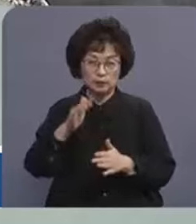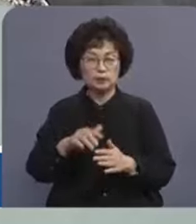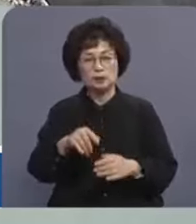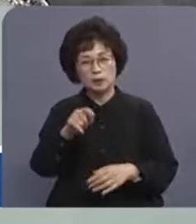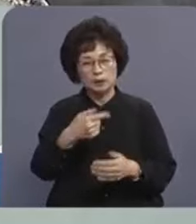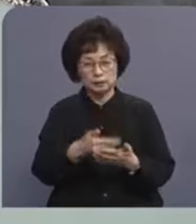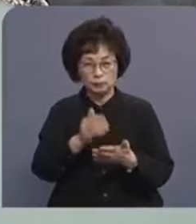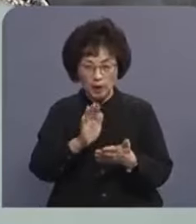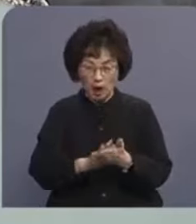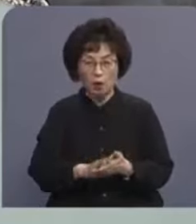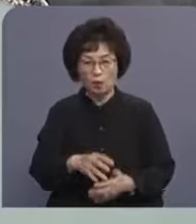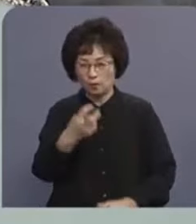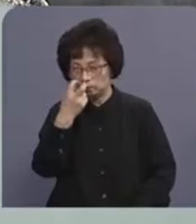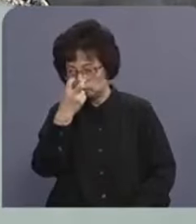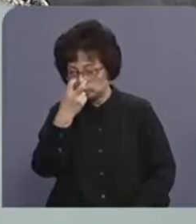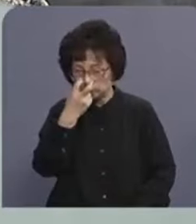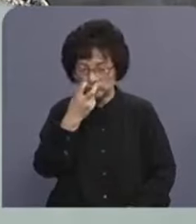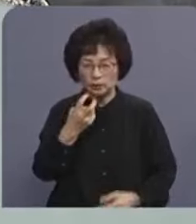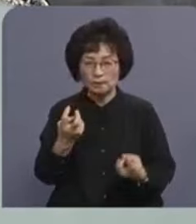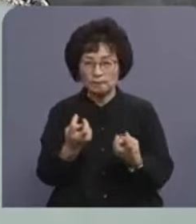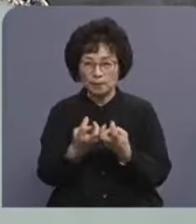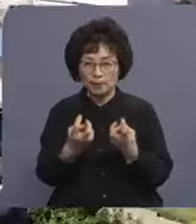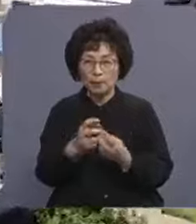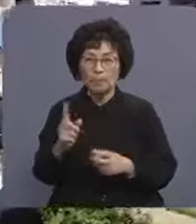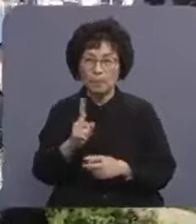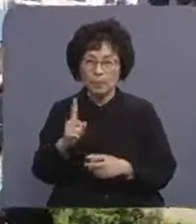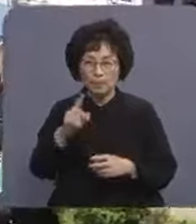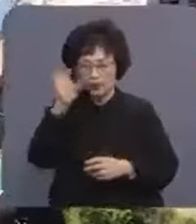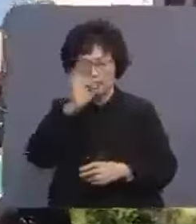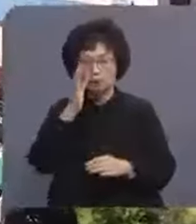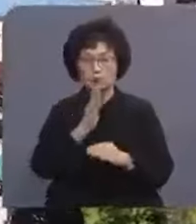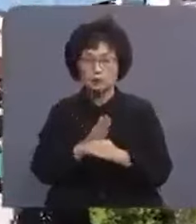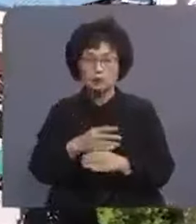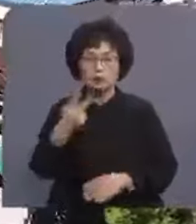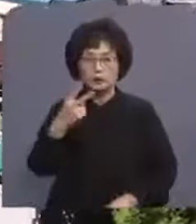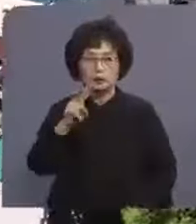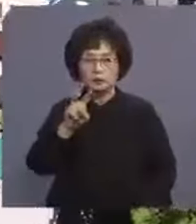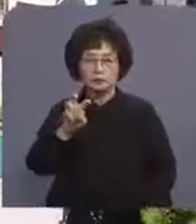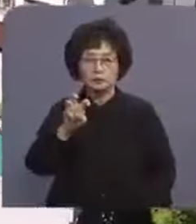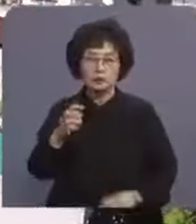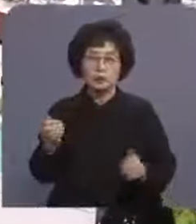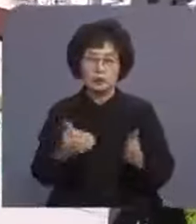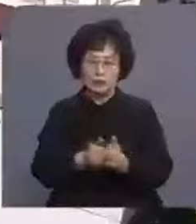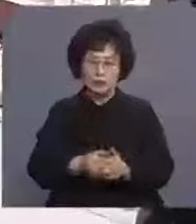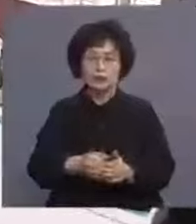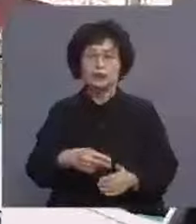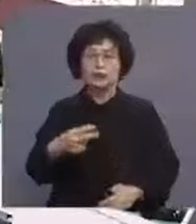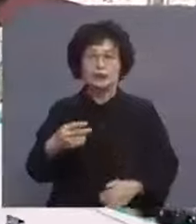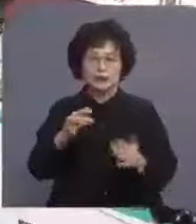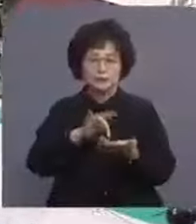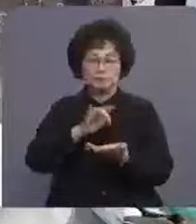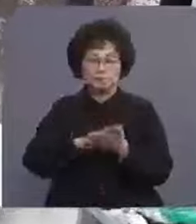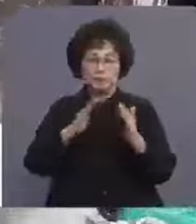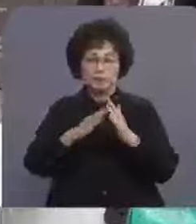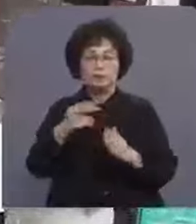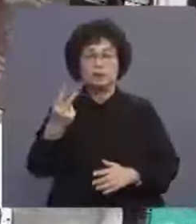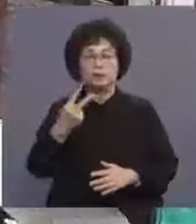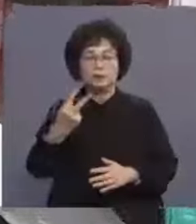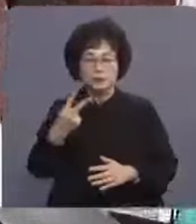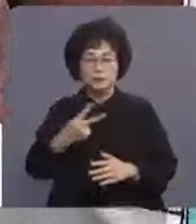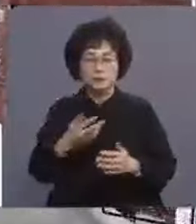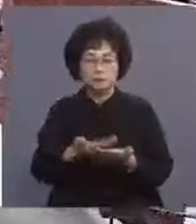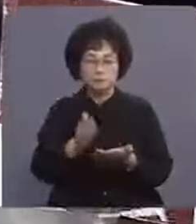모니터링 사업 등 본격적인 대책 마련에 나섰습니다. 우선 2030년까지 빈집 2천 채를 정비합니다.